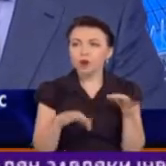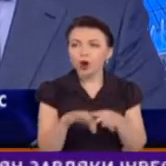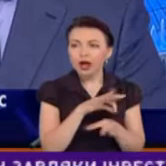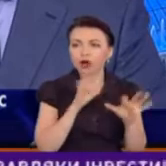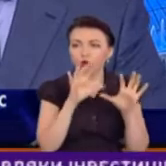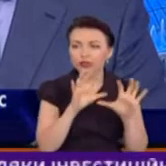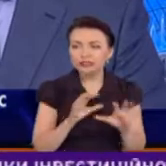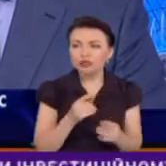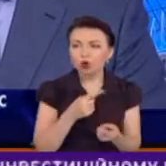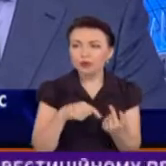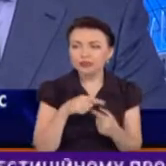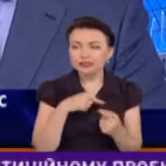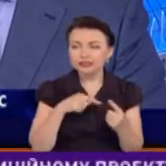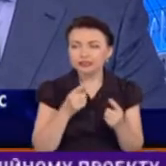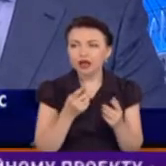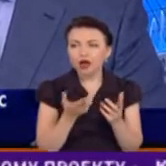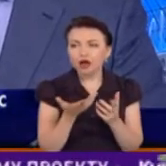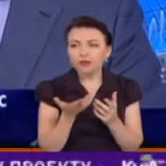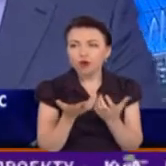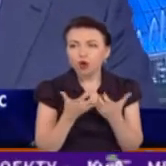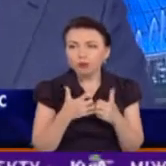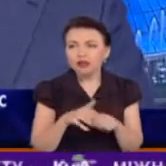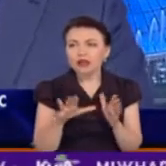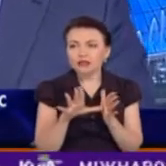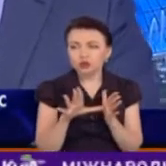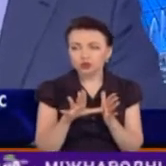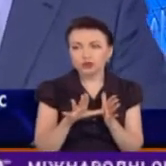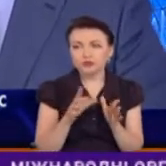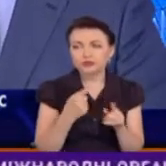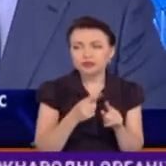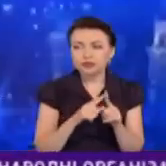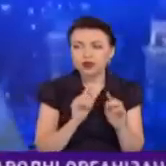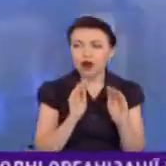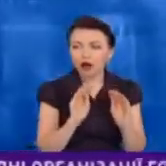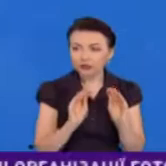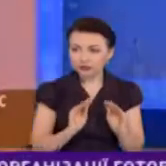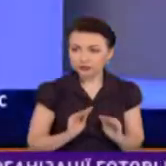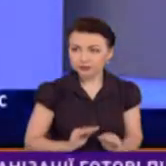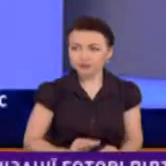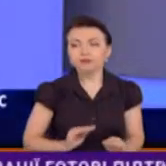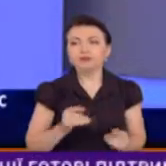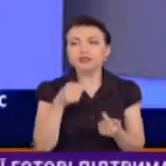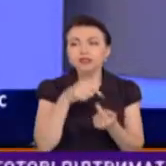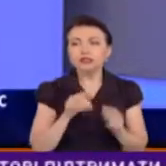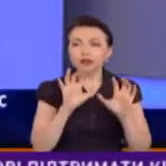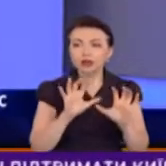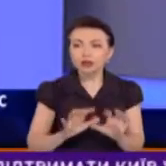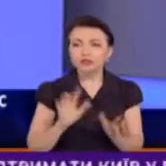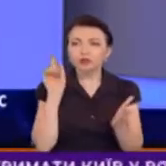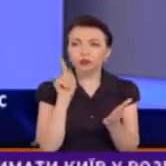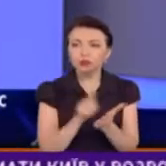про комерційний облік електричної енергії. Це регуляторний акт, і він згідно чинного законодавства повинен